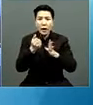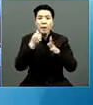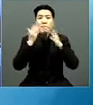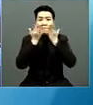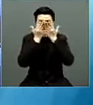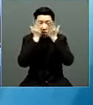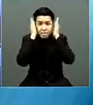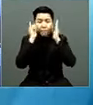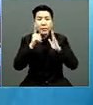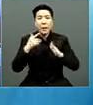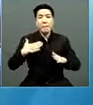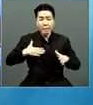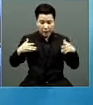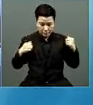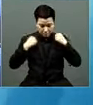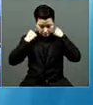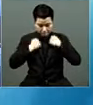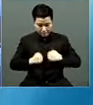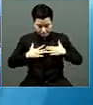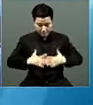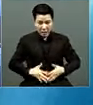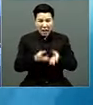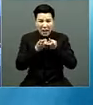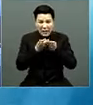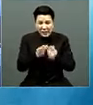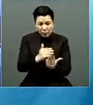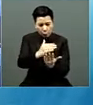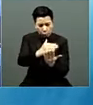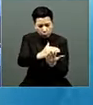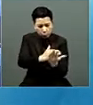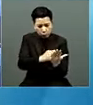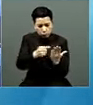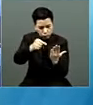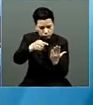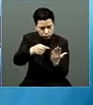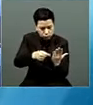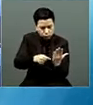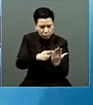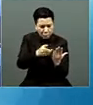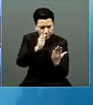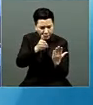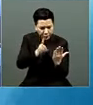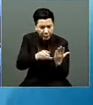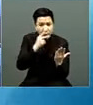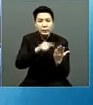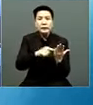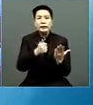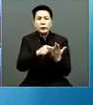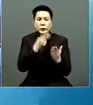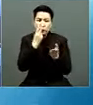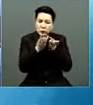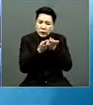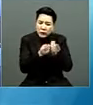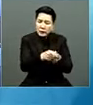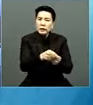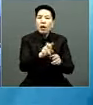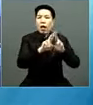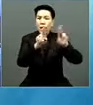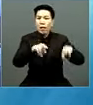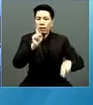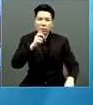อบหน้าผ้ากันเปื้อนอะไรต่างๆลงรายละเอียดอันนี้คือไปตรวจยิบๆแล้วเนี่ยก็ยังเห็นข้อที่ต้องพัฒน